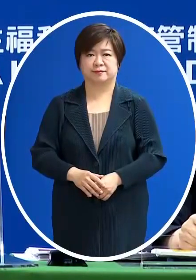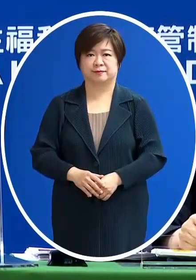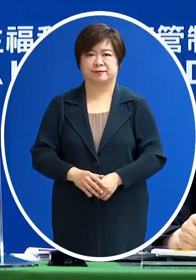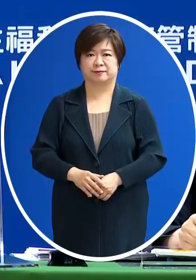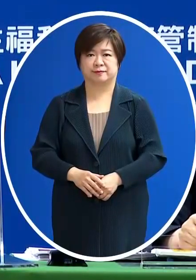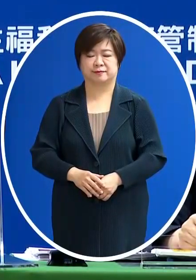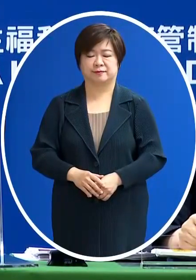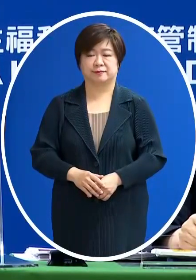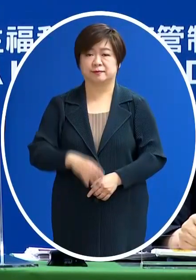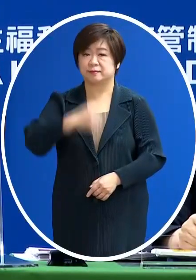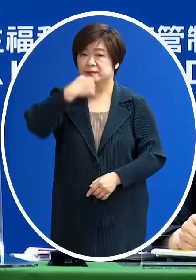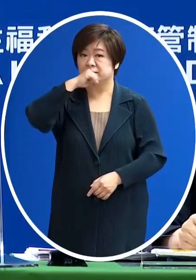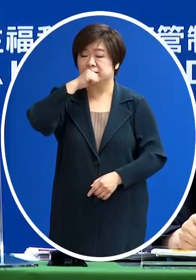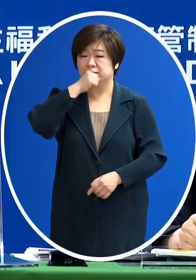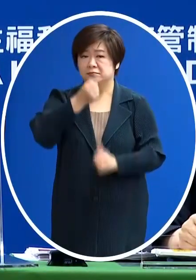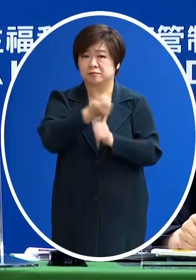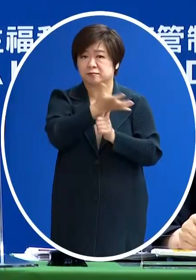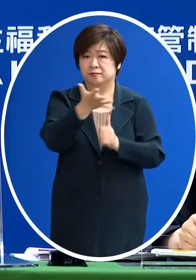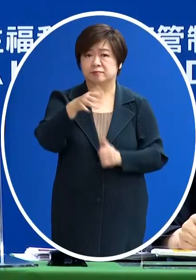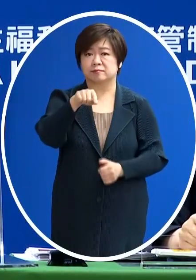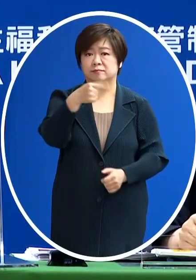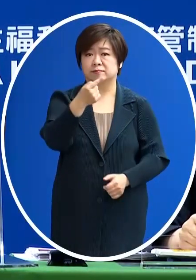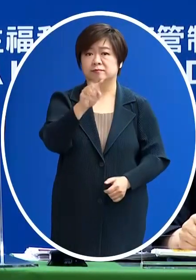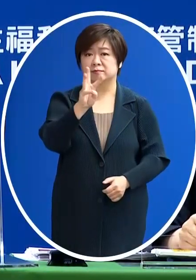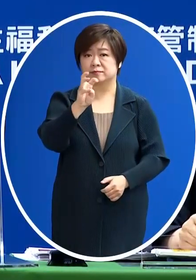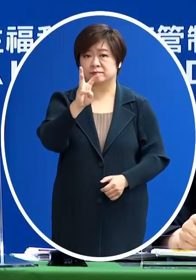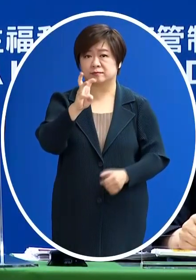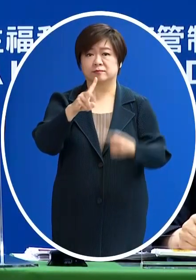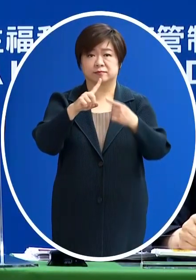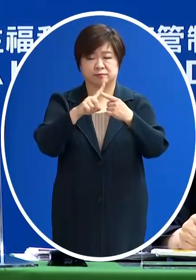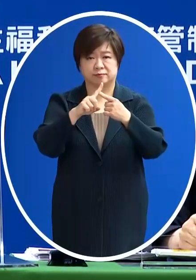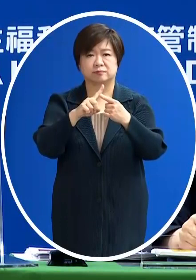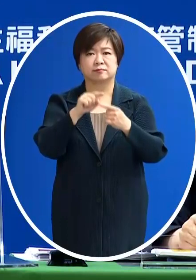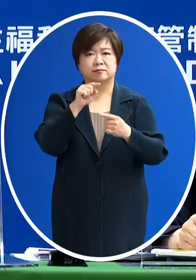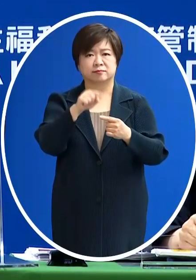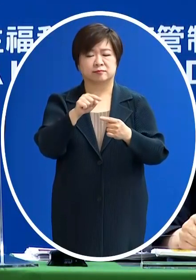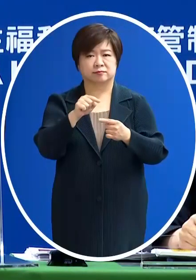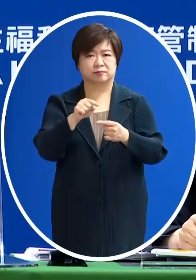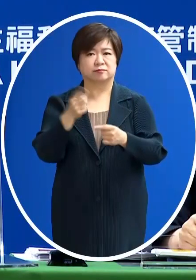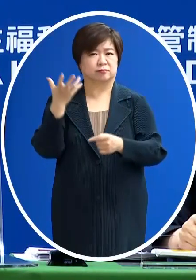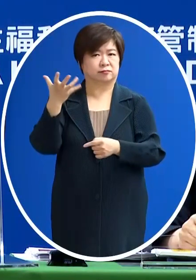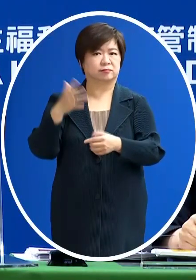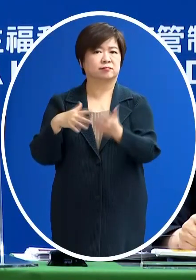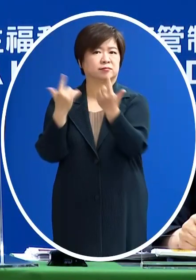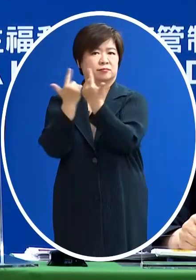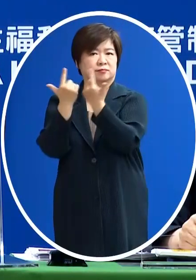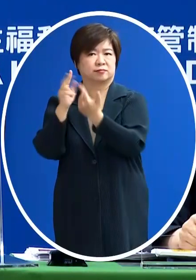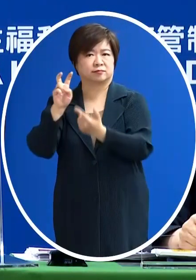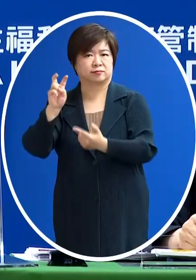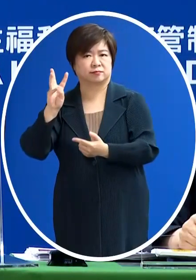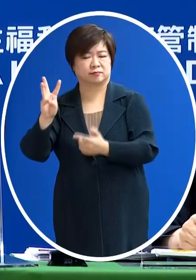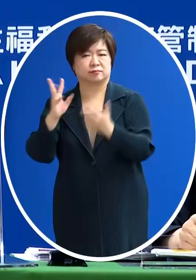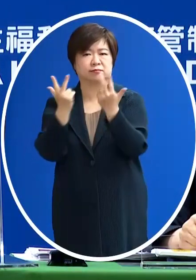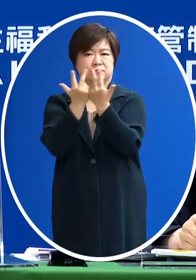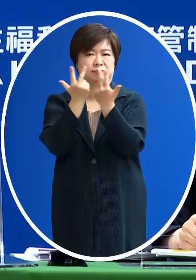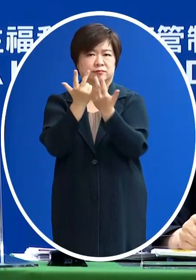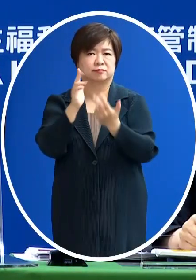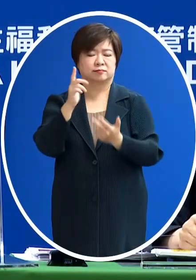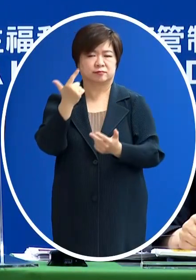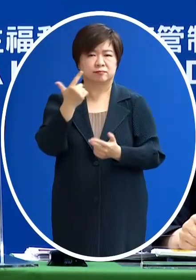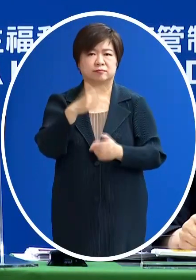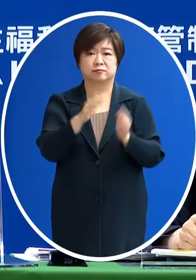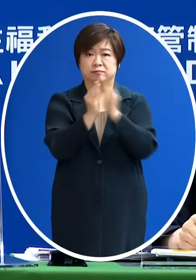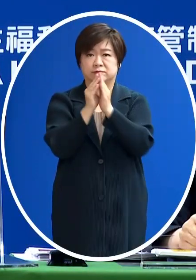那国内的133名，那就是以台北市23、新北46、桃园